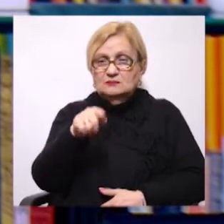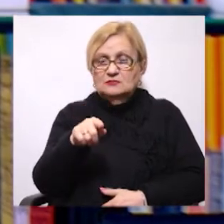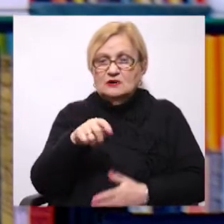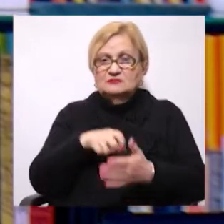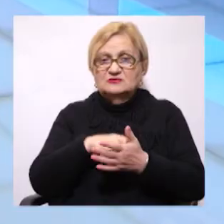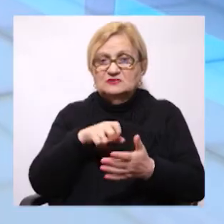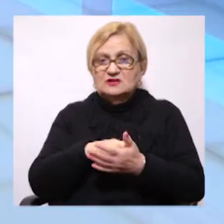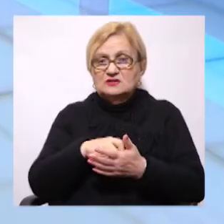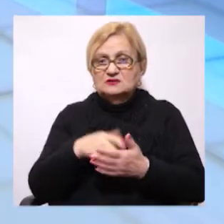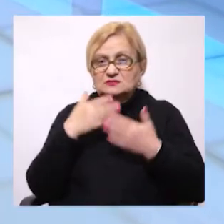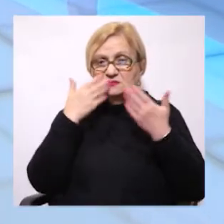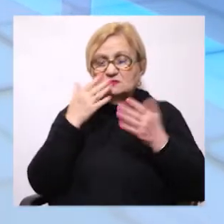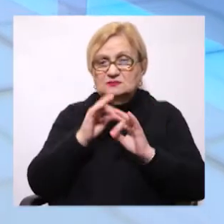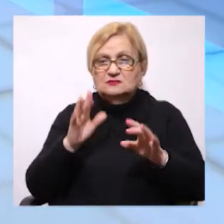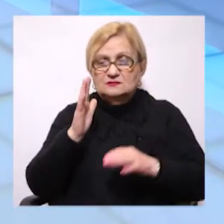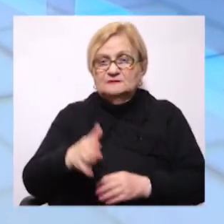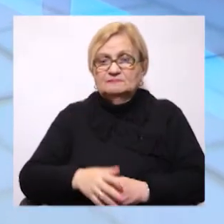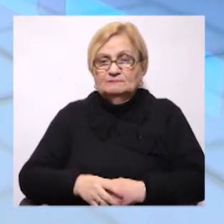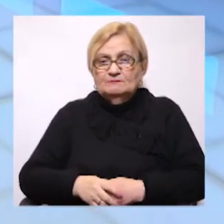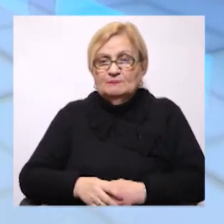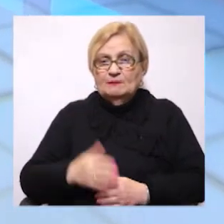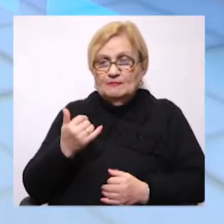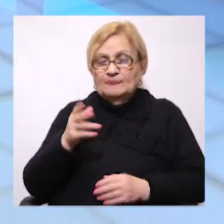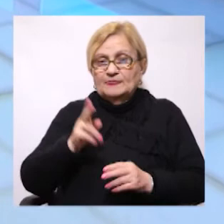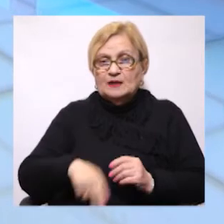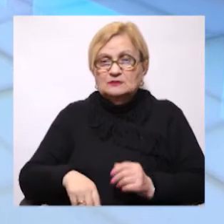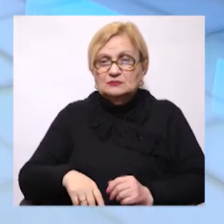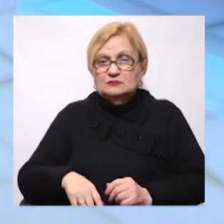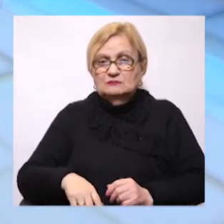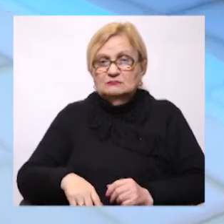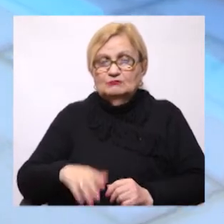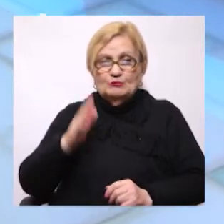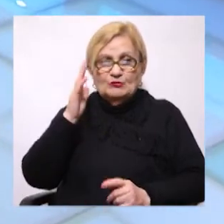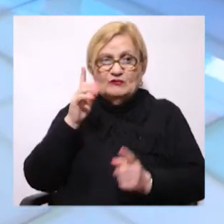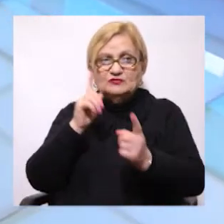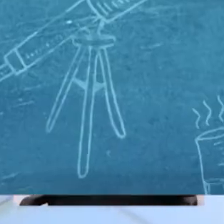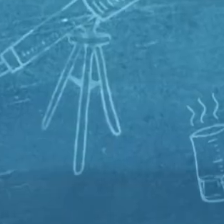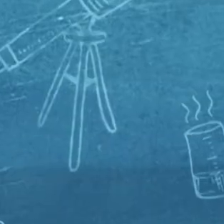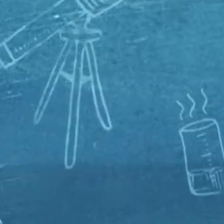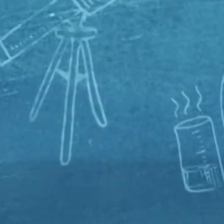მიმოვიხილავთ. ეს გაკვეთილი დასრულდა, მომავალ შეხვედრამდე.